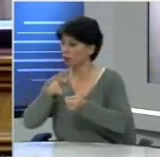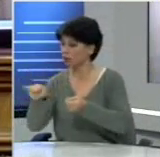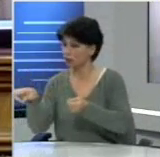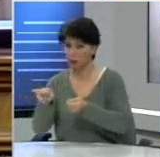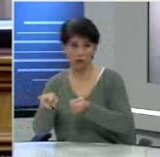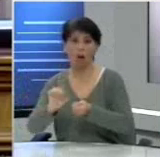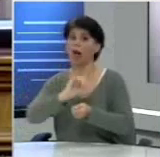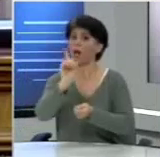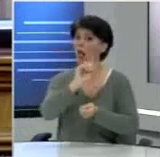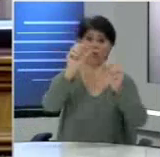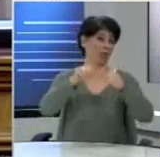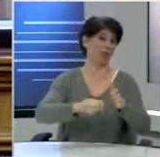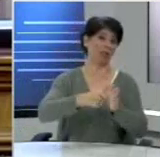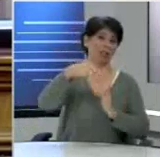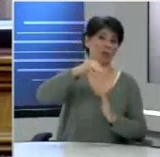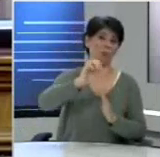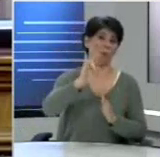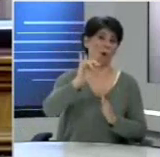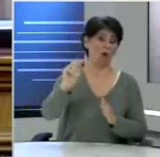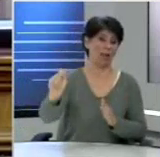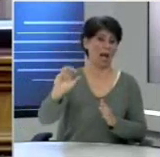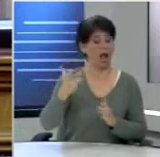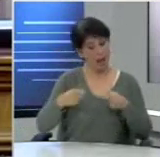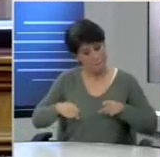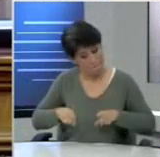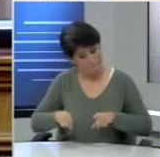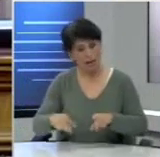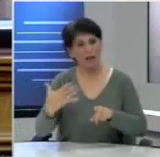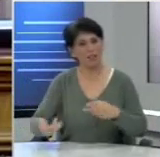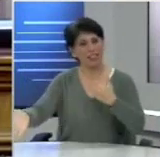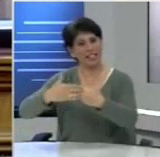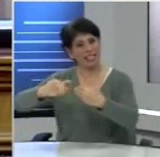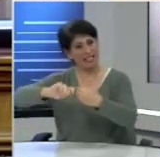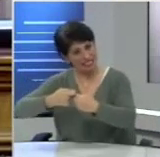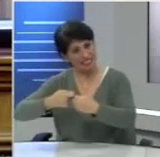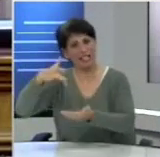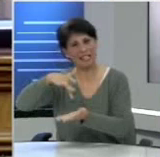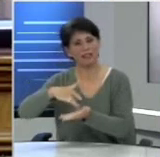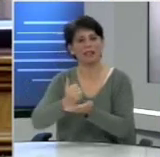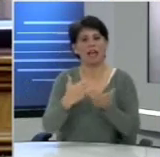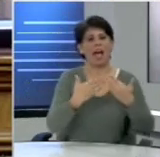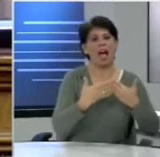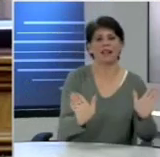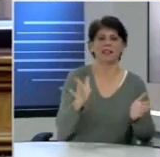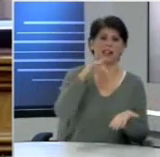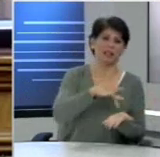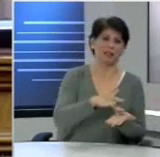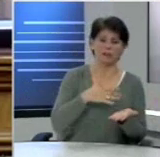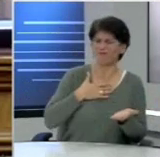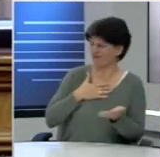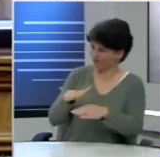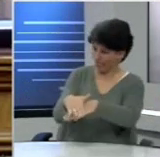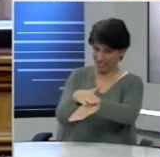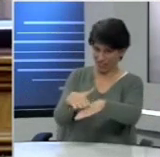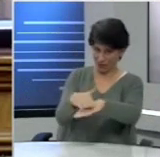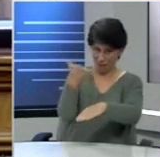δεν θα κλείσει μόρια, αλλά ότι θα λειτουργούν παράλληλα κλειστά κέντρα και ανοιχτά κέντρα. Με συγχωρείτε, είναι